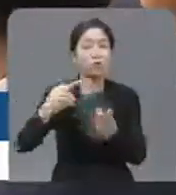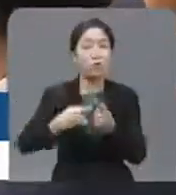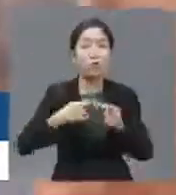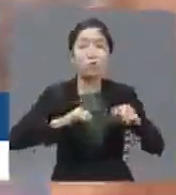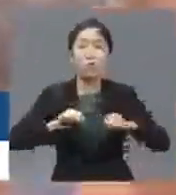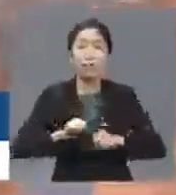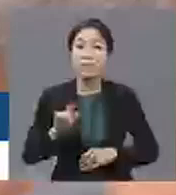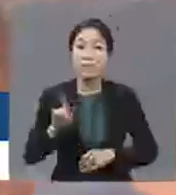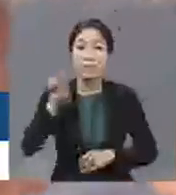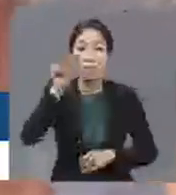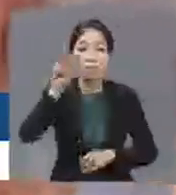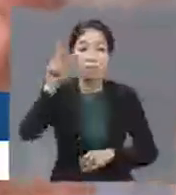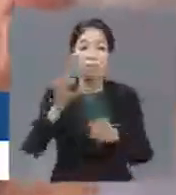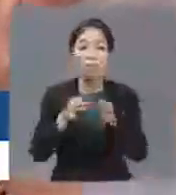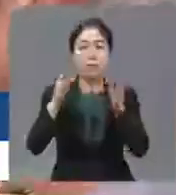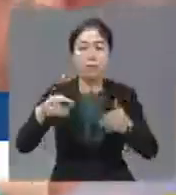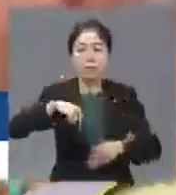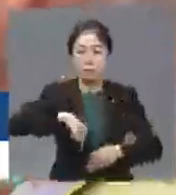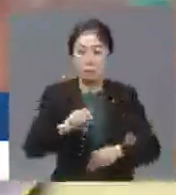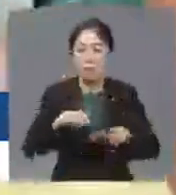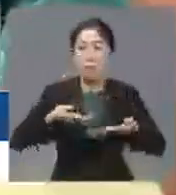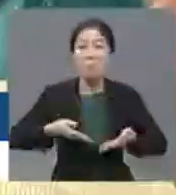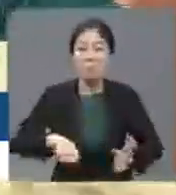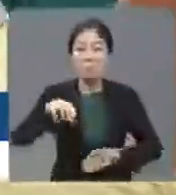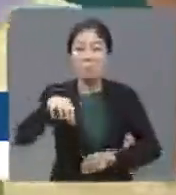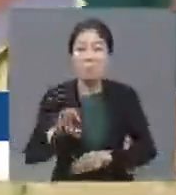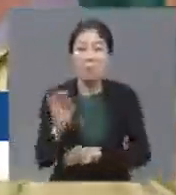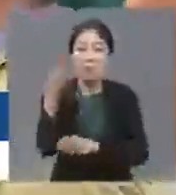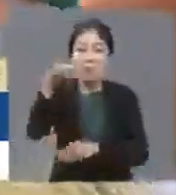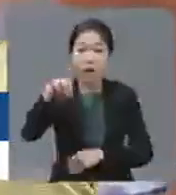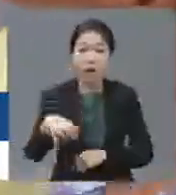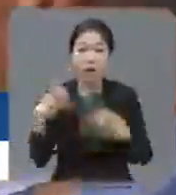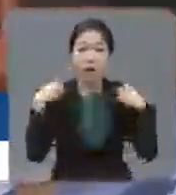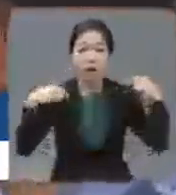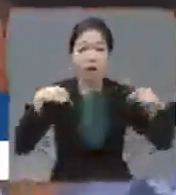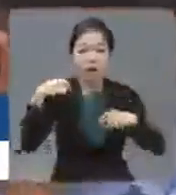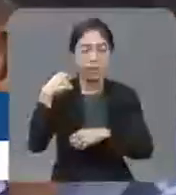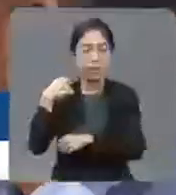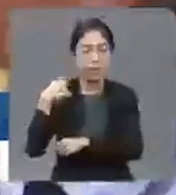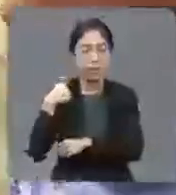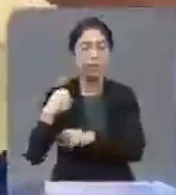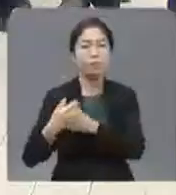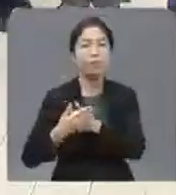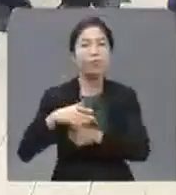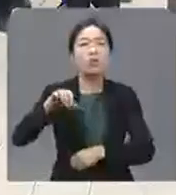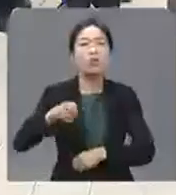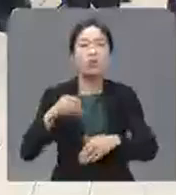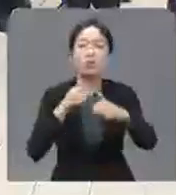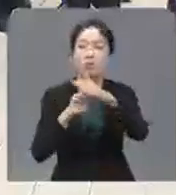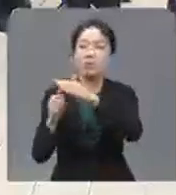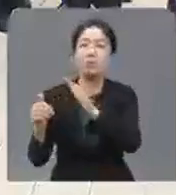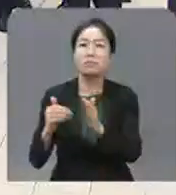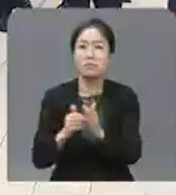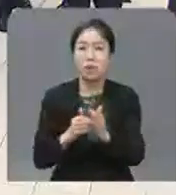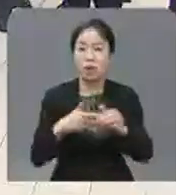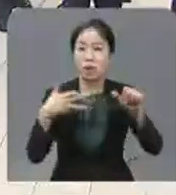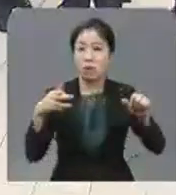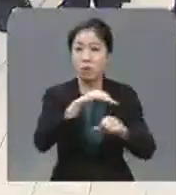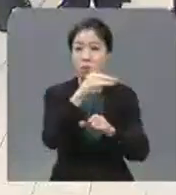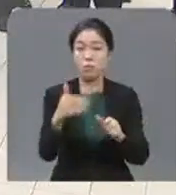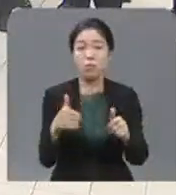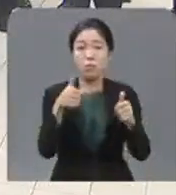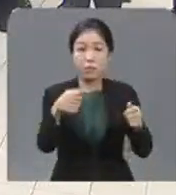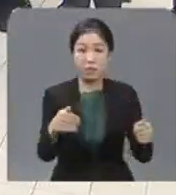일정으로 2박 3일 동안 자신의 고향인 영광과 정치적 기반인 광주를 찾았습니다 국립 5.18 민주